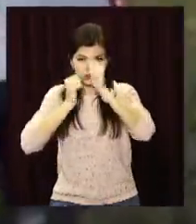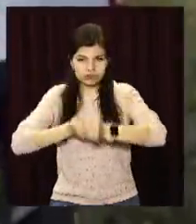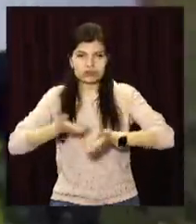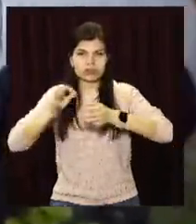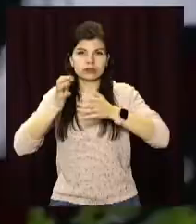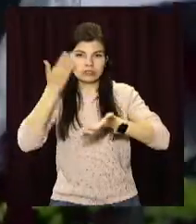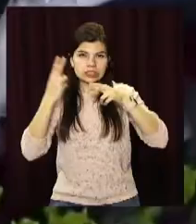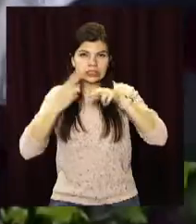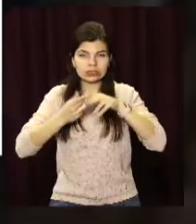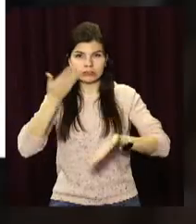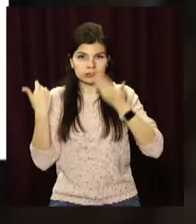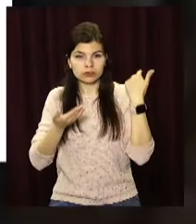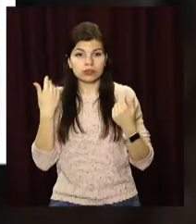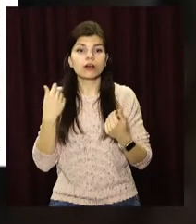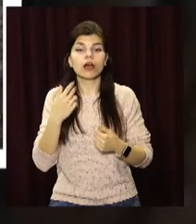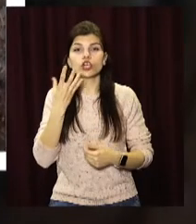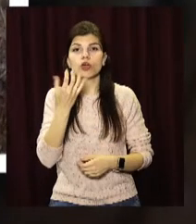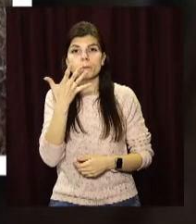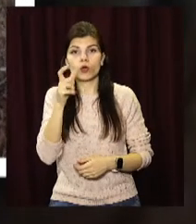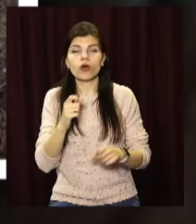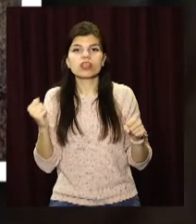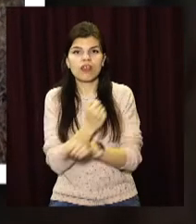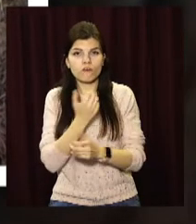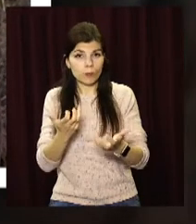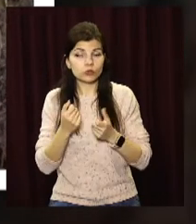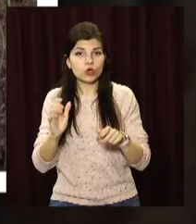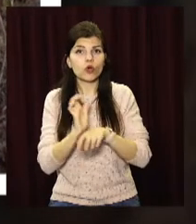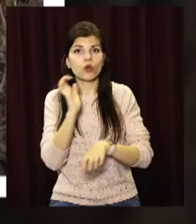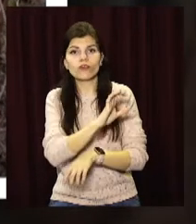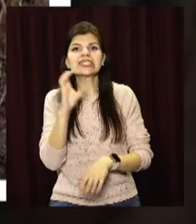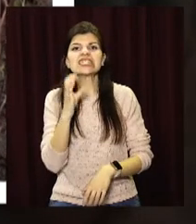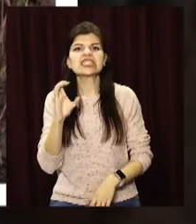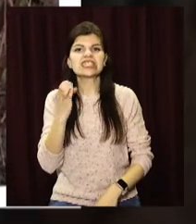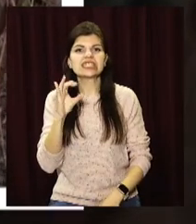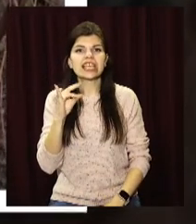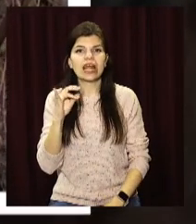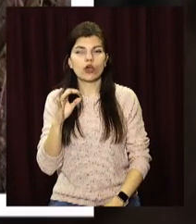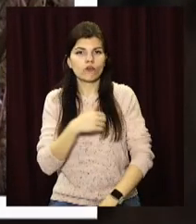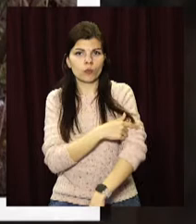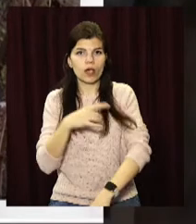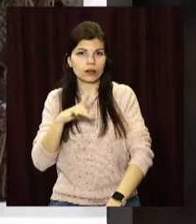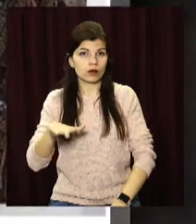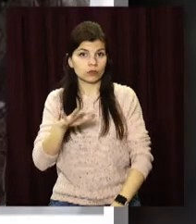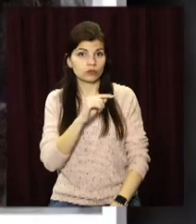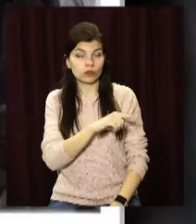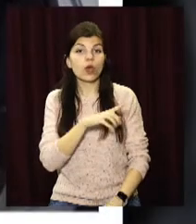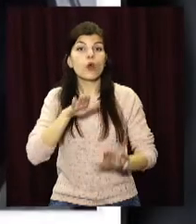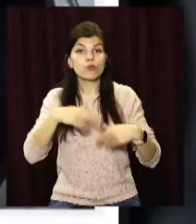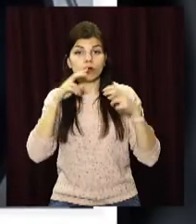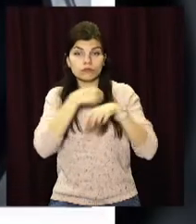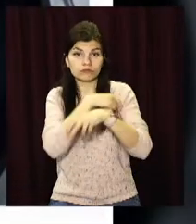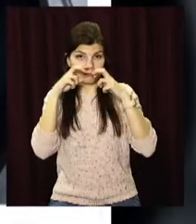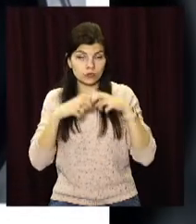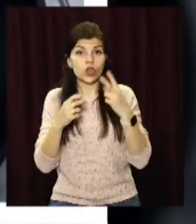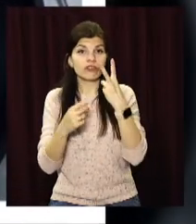тіло загиблого. Ще п'ятеро людей отримали травми. Їх доправили до Синельниківської центральної районної лікарні. Після медогляду